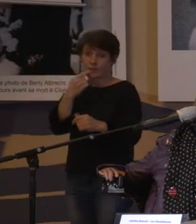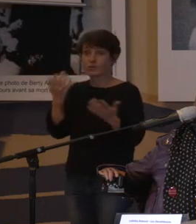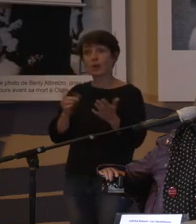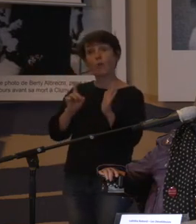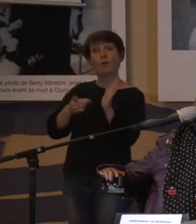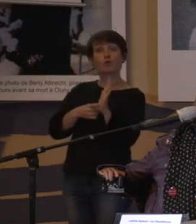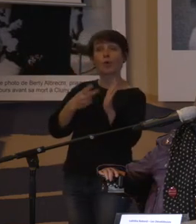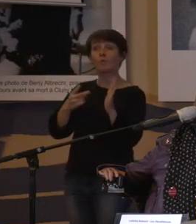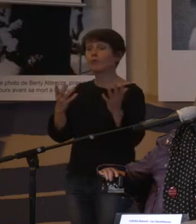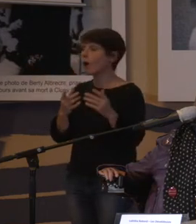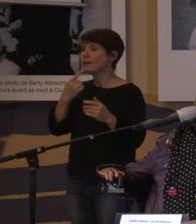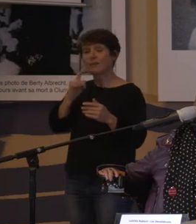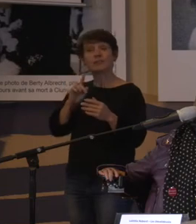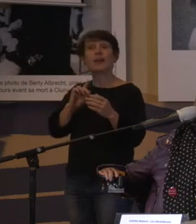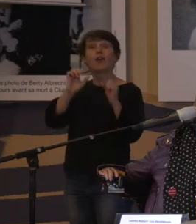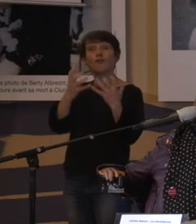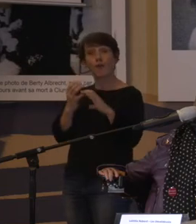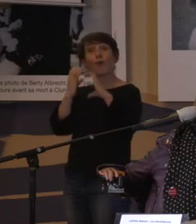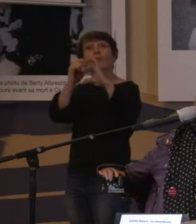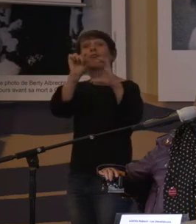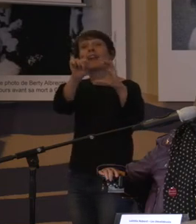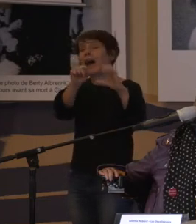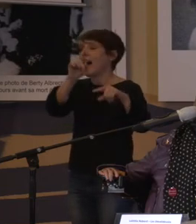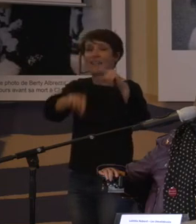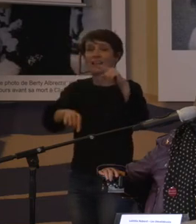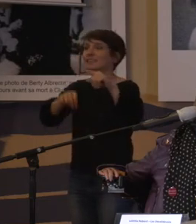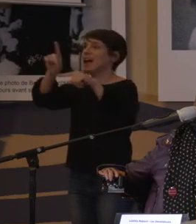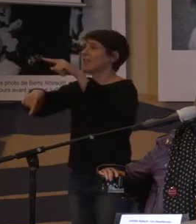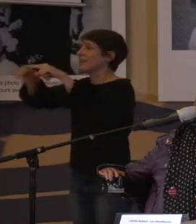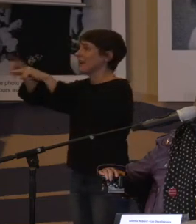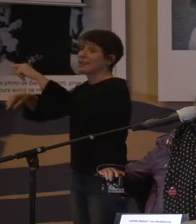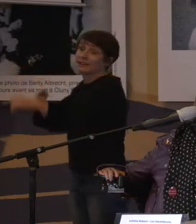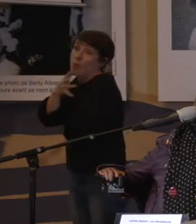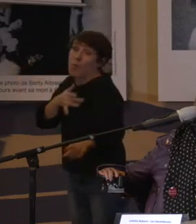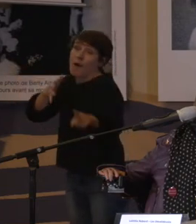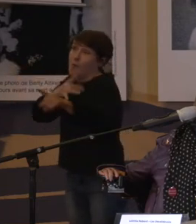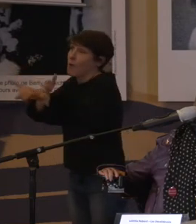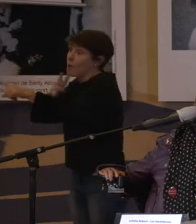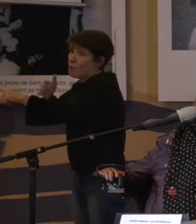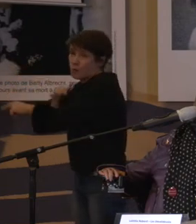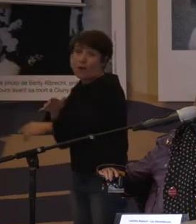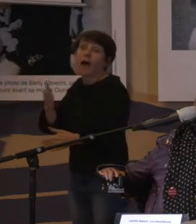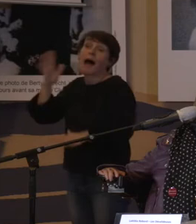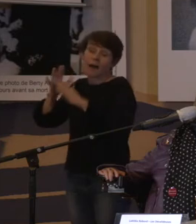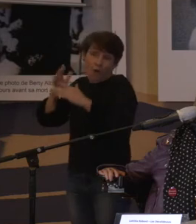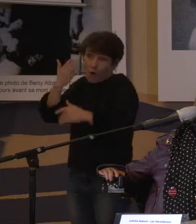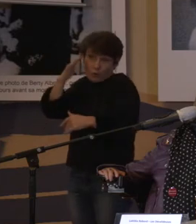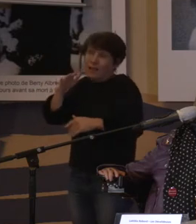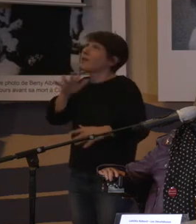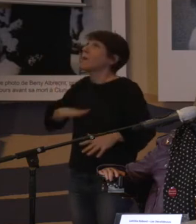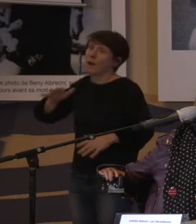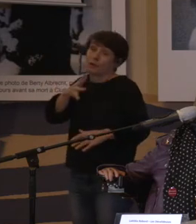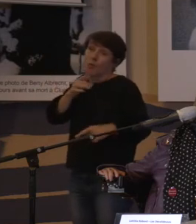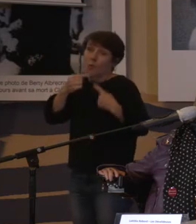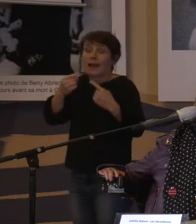Sachez quels sont les endroits où vous n'avez pas le droit d'aller. Voilà. C'est sûr que c'est un progrès. Avant, on ne savait même pas. On savait que c'était partout, en fait. Mais bon.